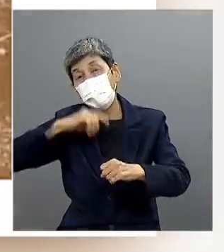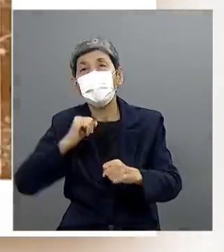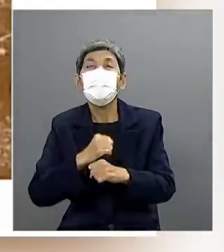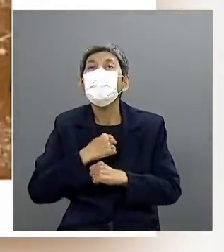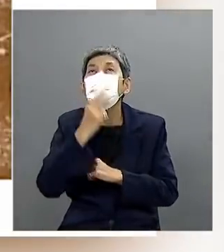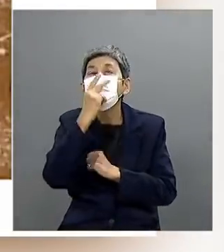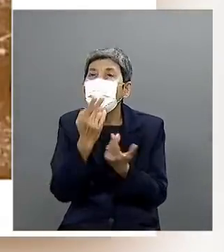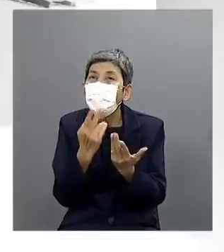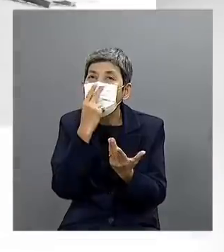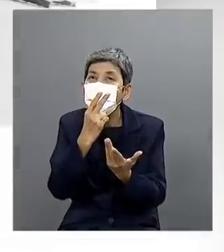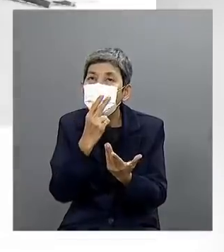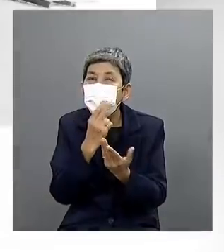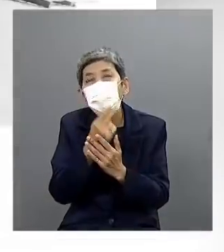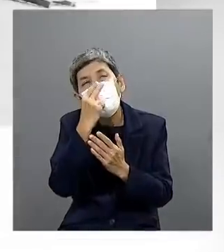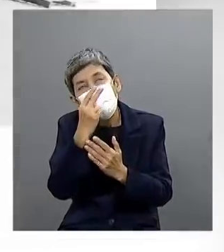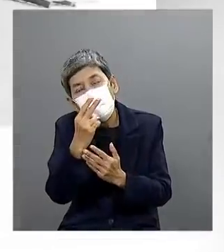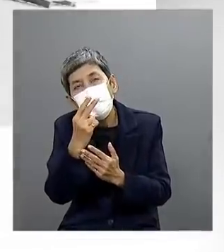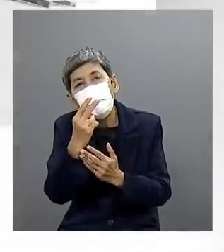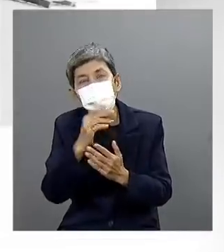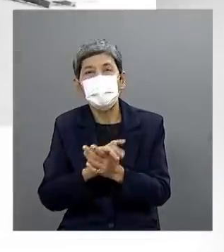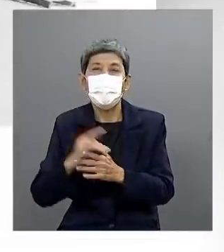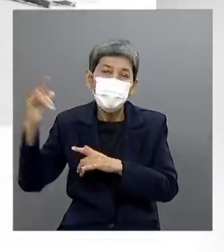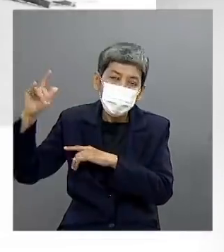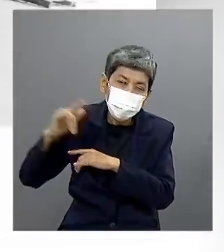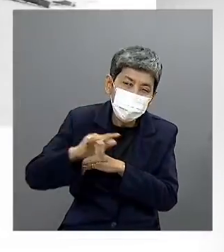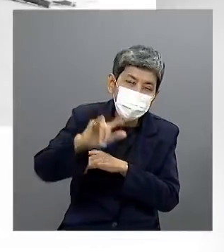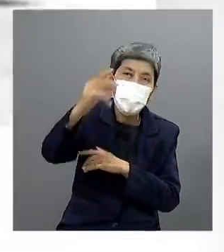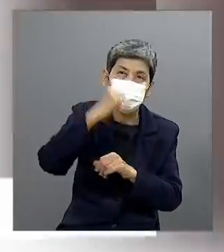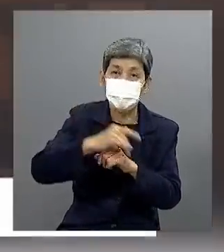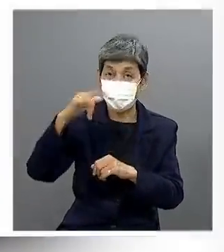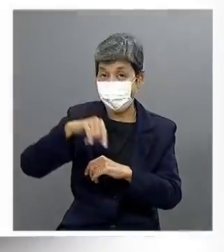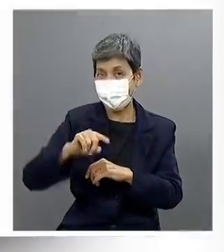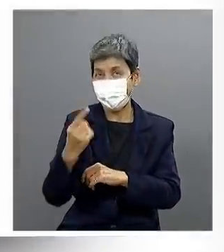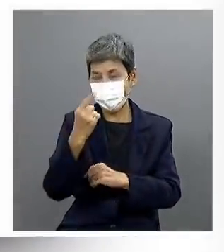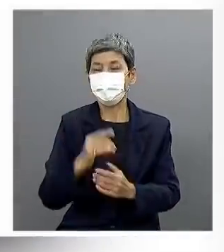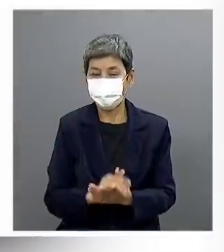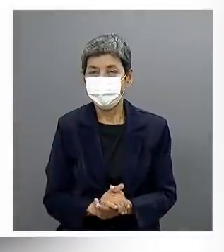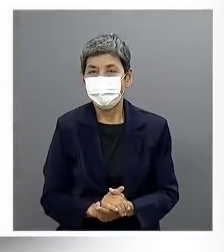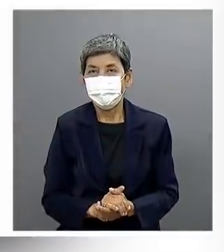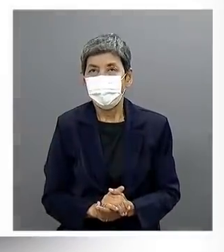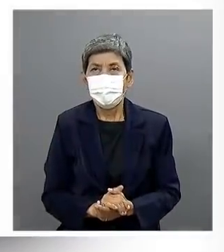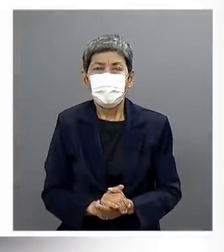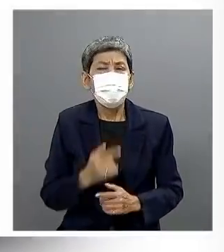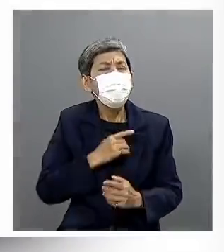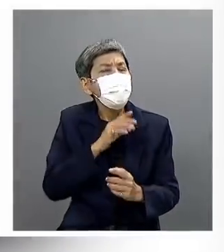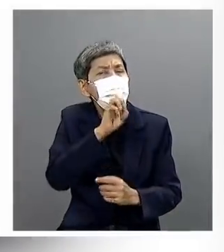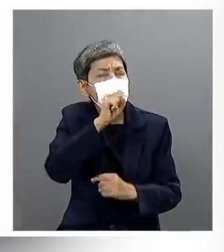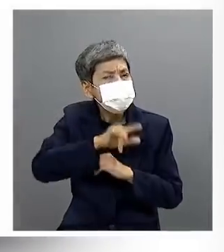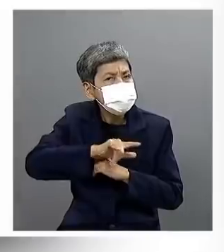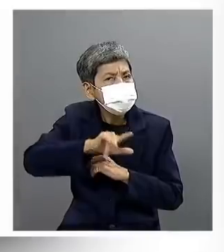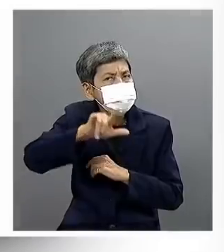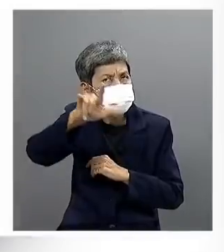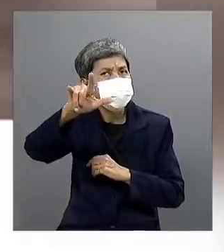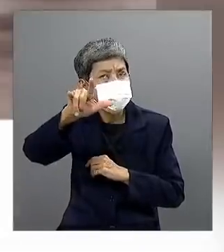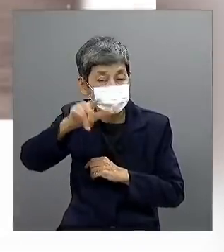เรียกว่าทอดพระเนตรแล้วก็ชมอยู่เป็นบริเวณโดยรอบสนามบินแห่งนี้เป็นจำนวนมากค่ะจากการทดสอบนะคะการบินก็พบว่าสนามม้าสัป